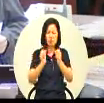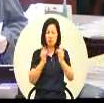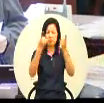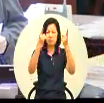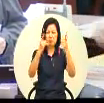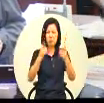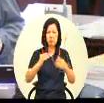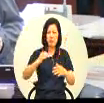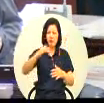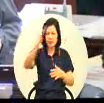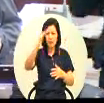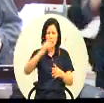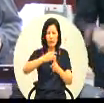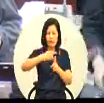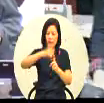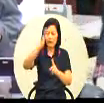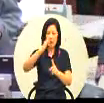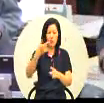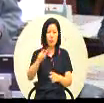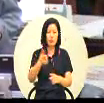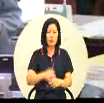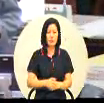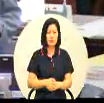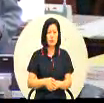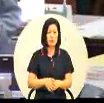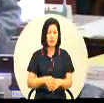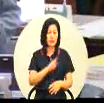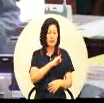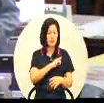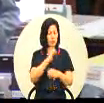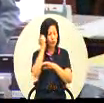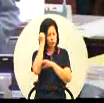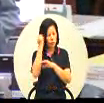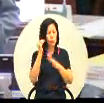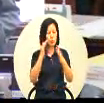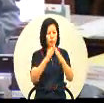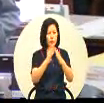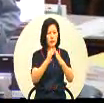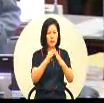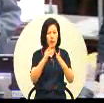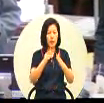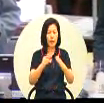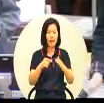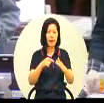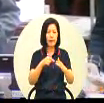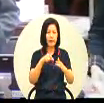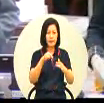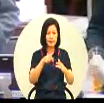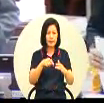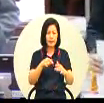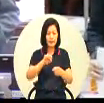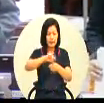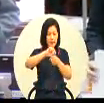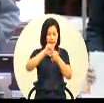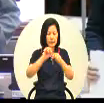自用的住宅跟去年比较，一般咱的主体增加